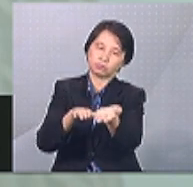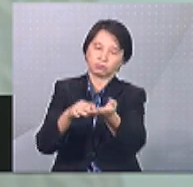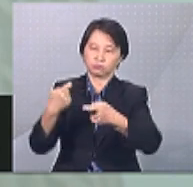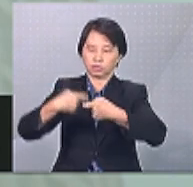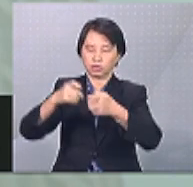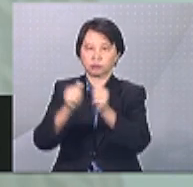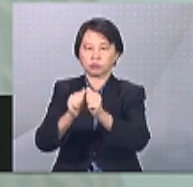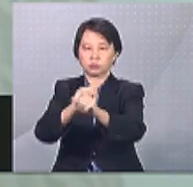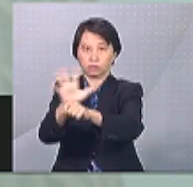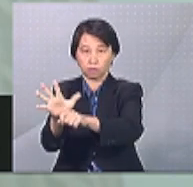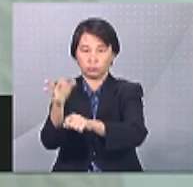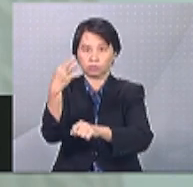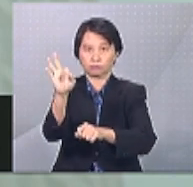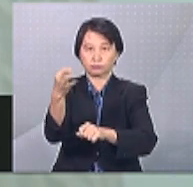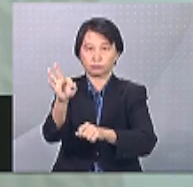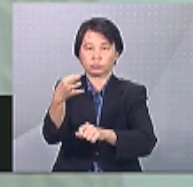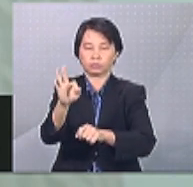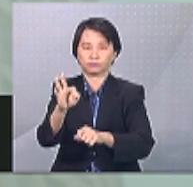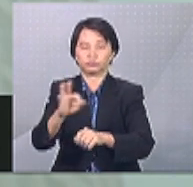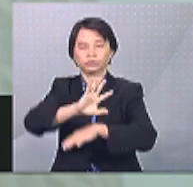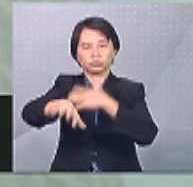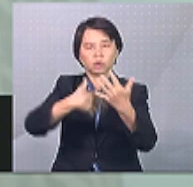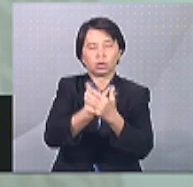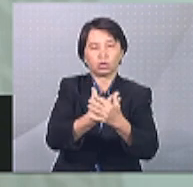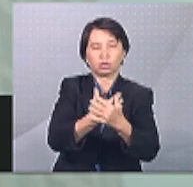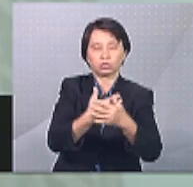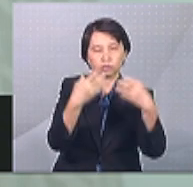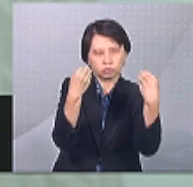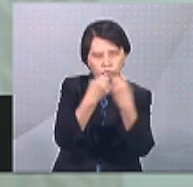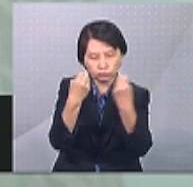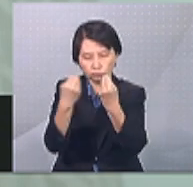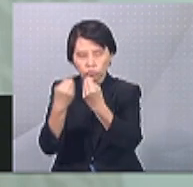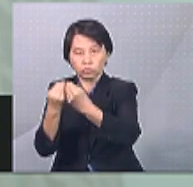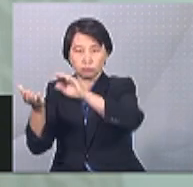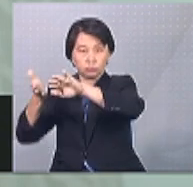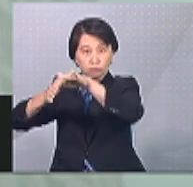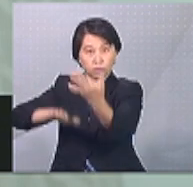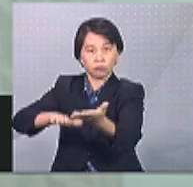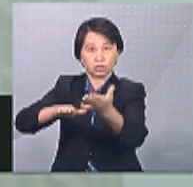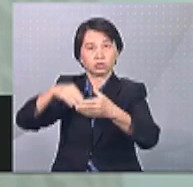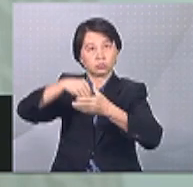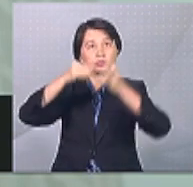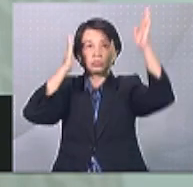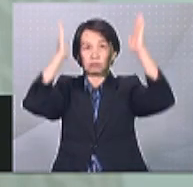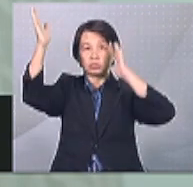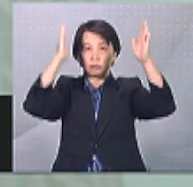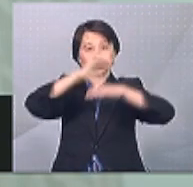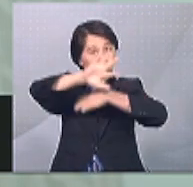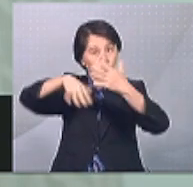dengan COVID-19. Justru jumlah kumulatif kes kematian COVID-19 di Malaysia adalah